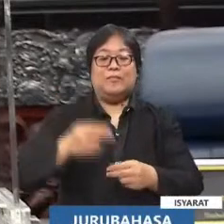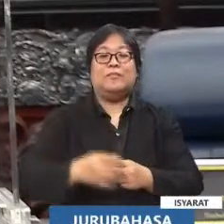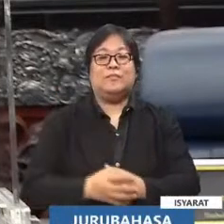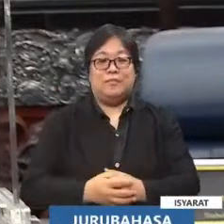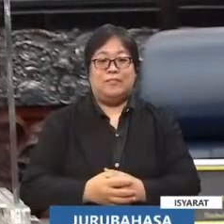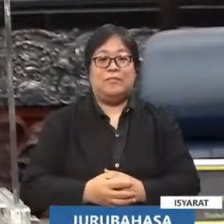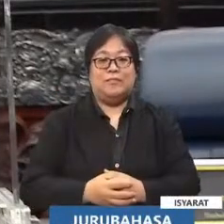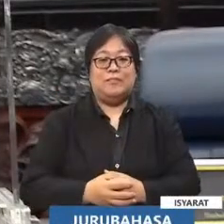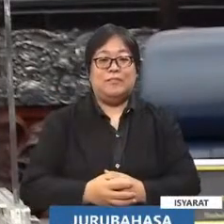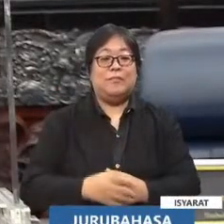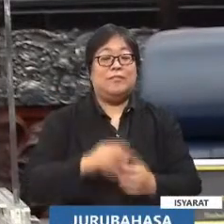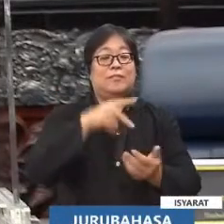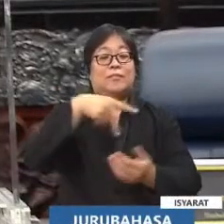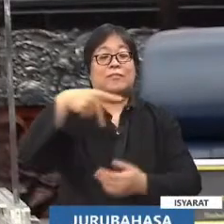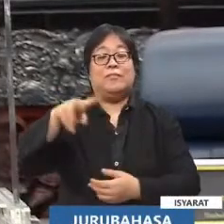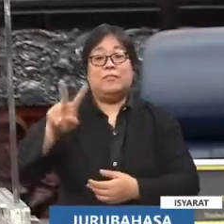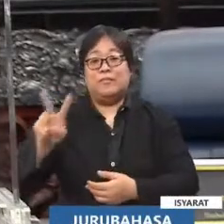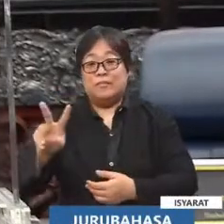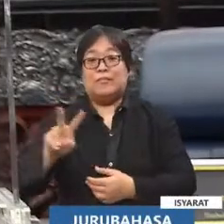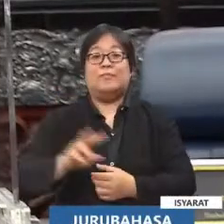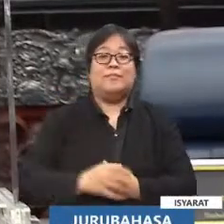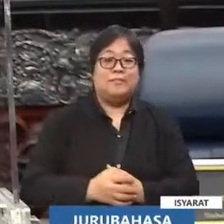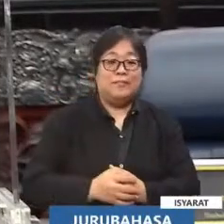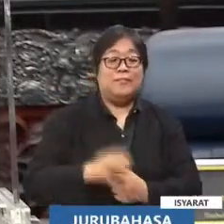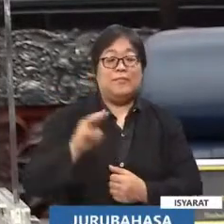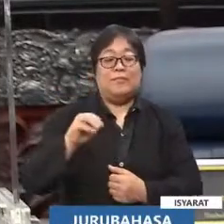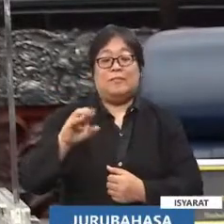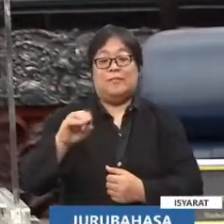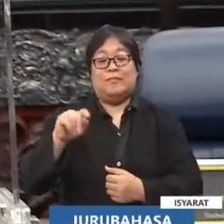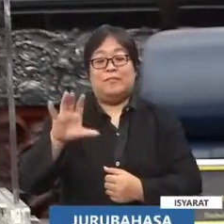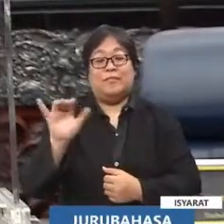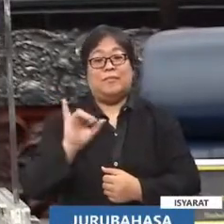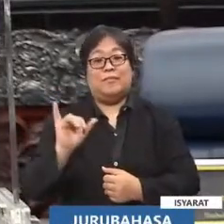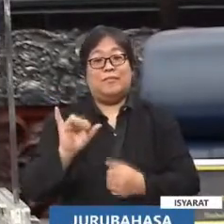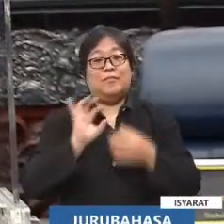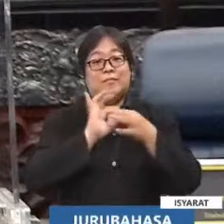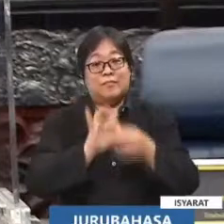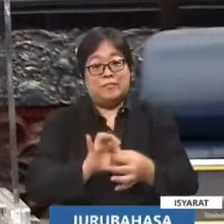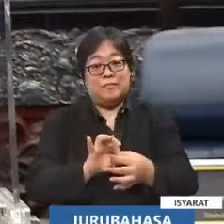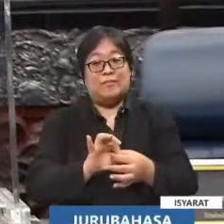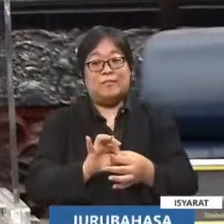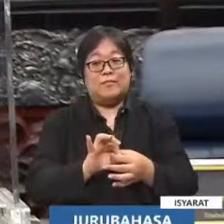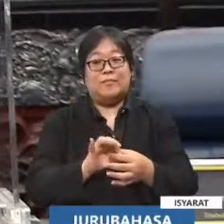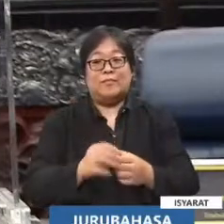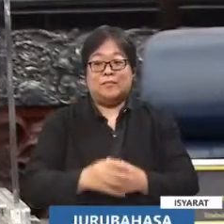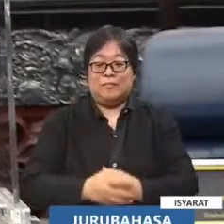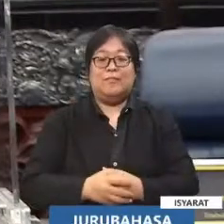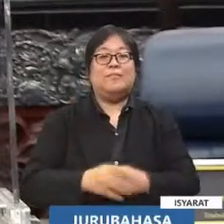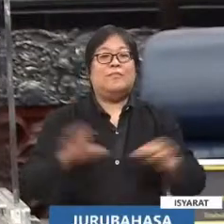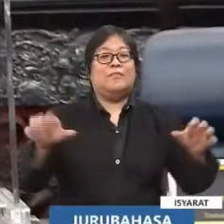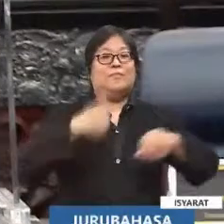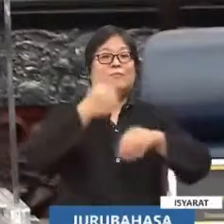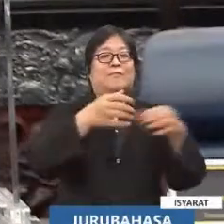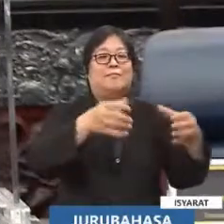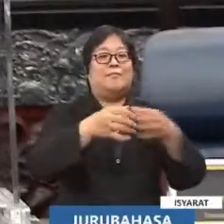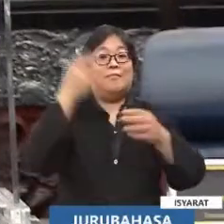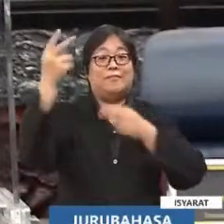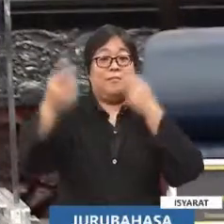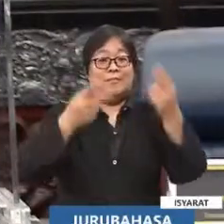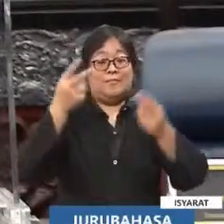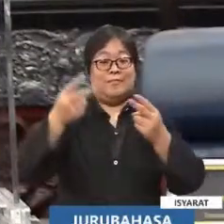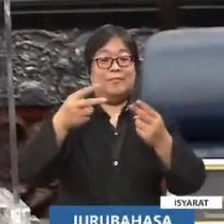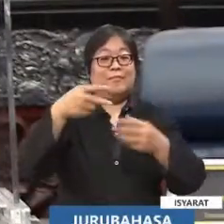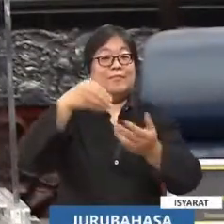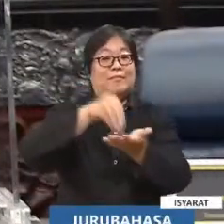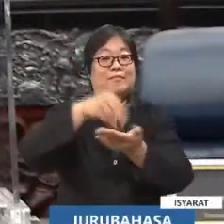daripada penggunaan pusat-pusat PPW, Hotek juga telah bekerja dengan Langkawi seperti kita menunjukkan gelembung pelancongan sebagai